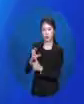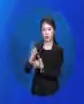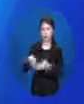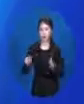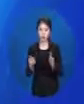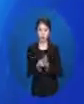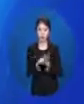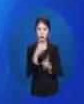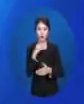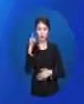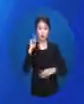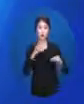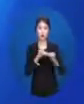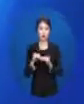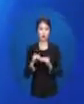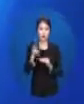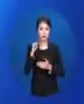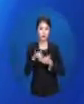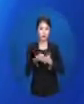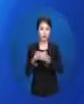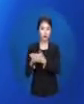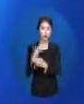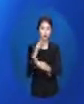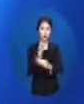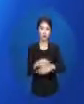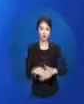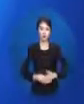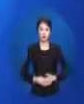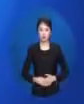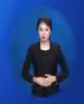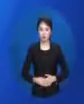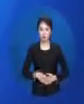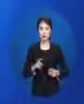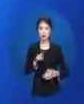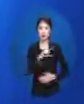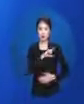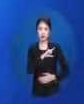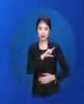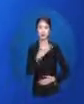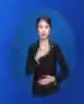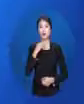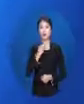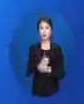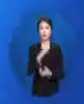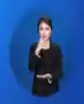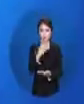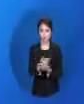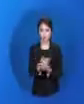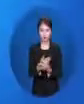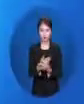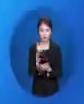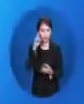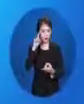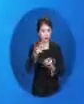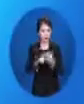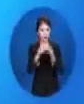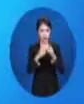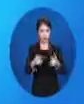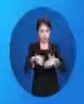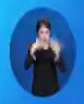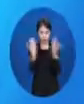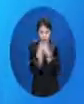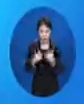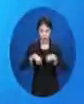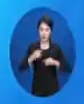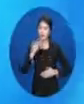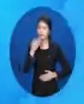반영하기 위해 행복공감 제안 공모를 접수합니다. 공모 주제는 내가 만드는 천안시로 시정에 관심 있는